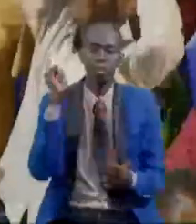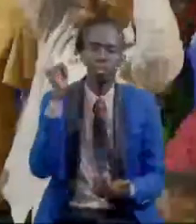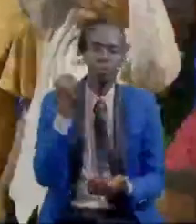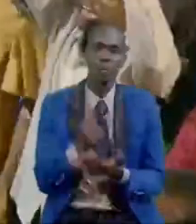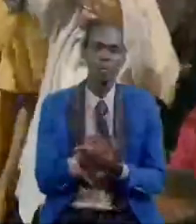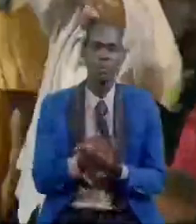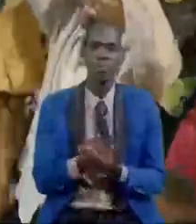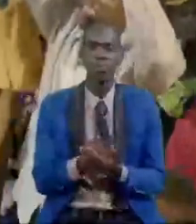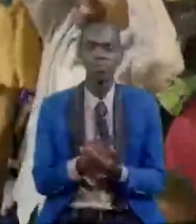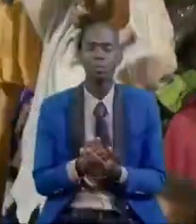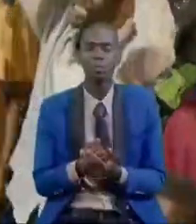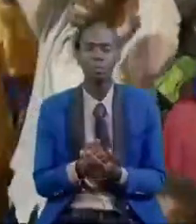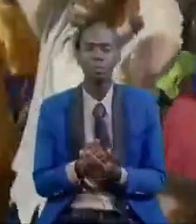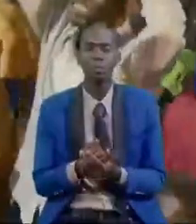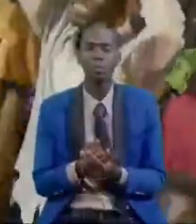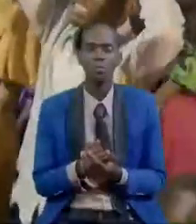Amen.